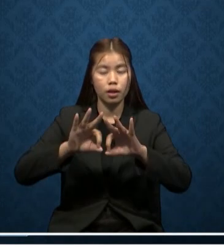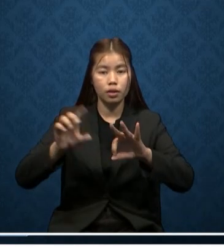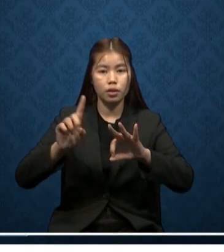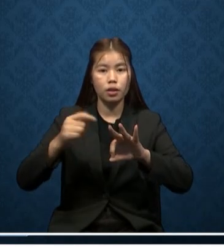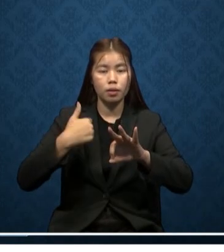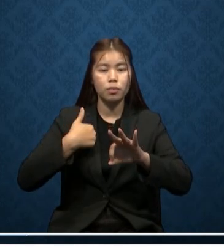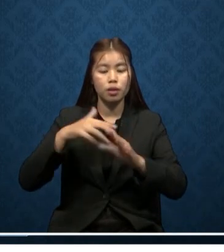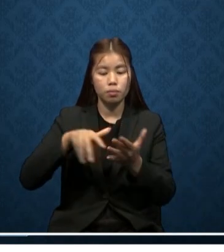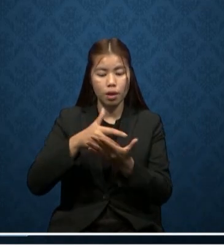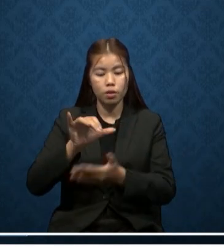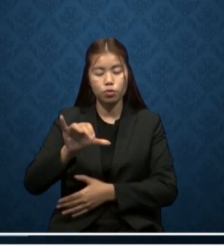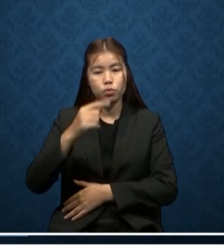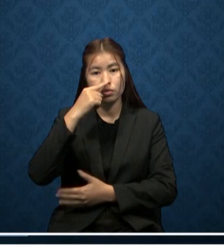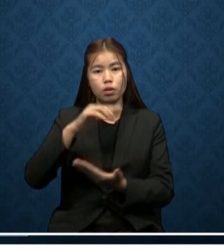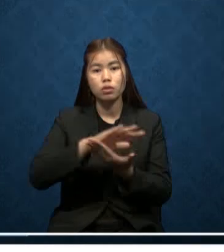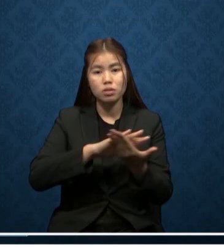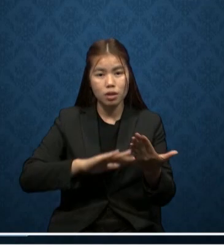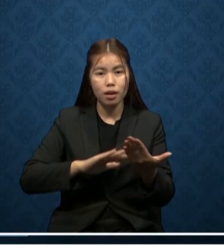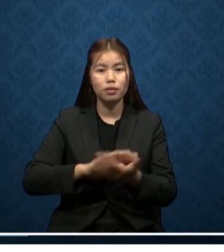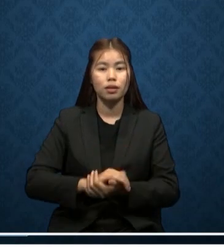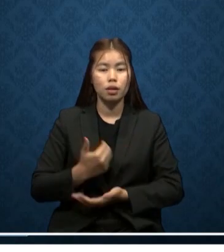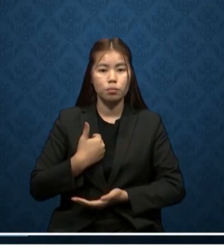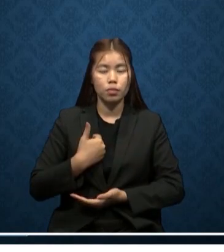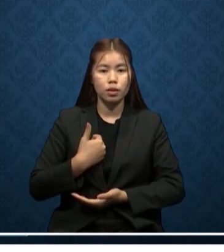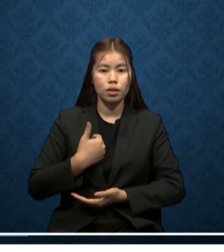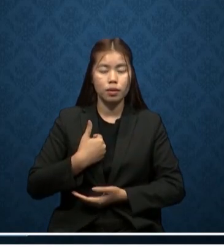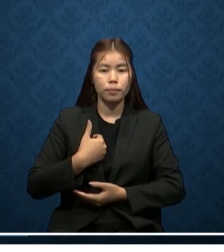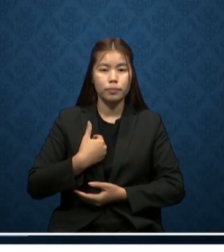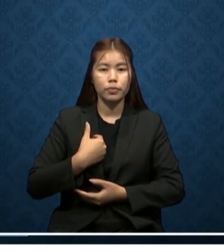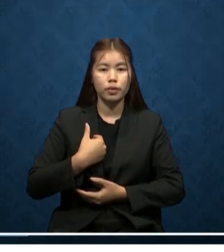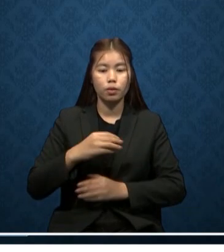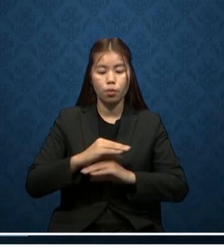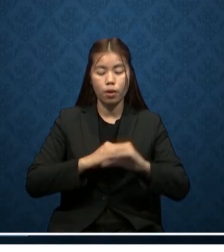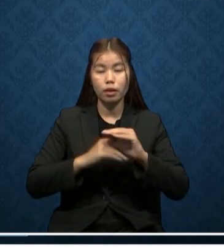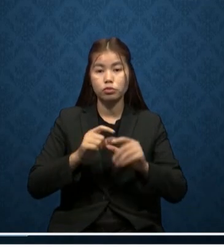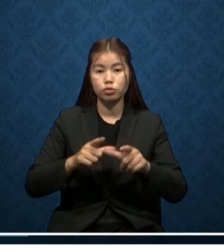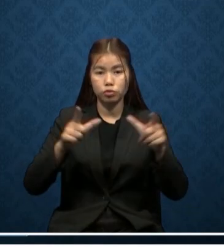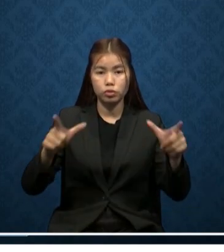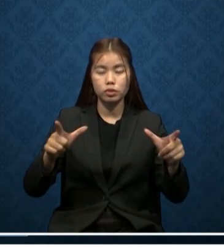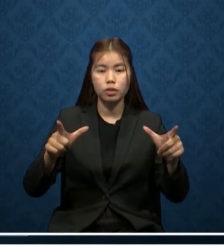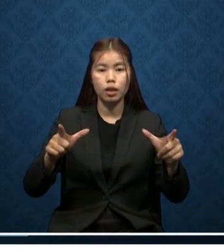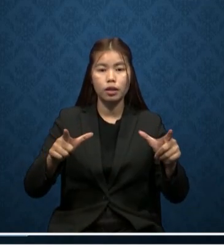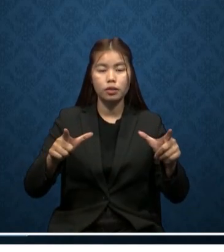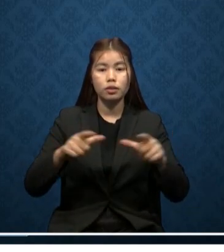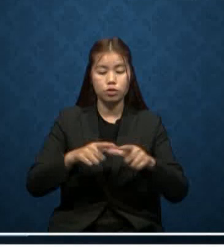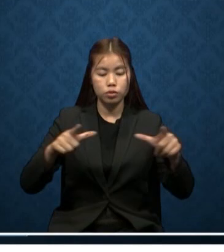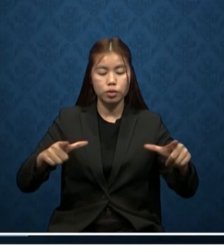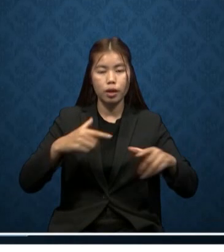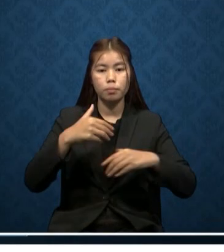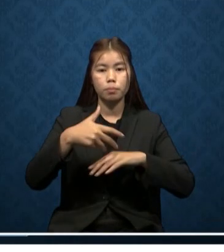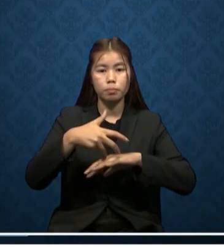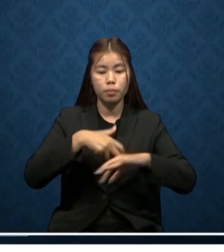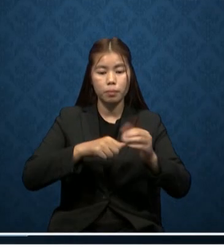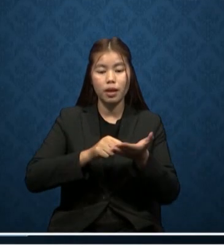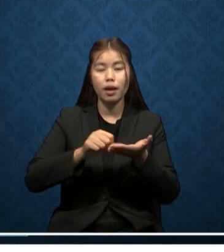การภายใต้ยุทธศาสตร์ชชาติ Big Rock 236 BigRockก็คือการดำเนินการตามแผนปฏิรูปเทศปฏิรูปเทศฉบับปรับ